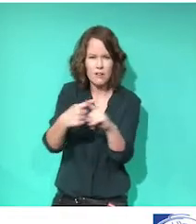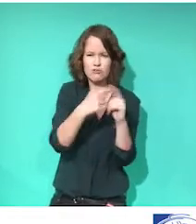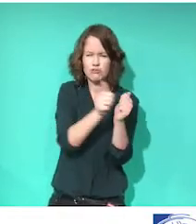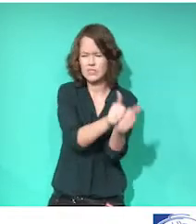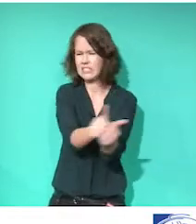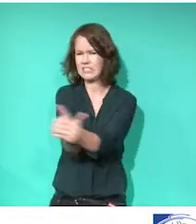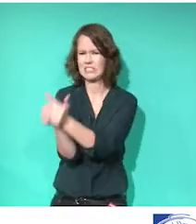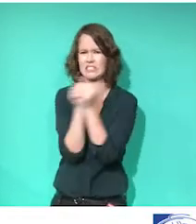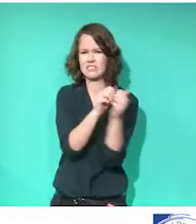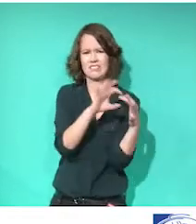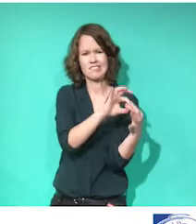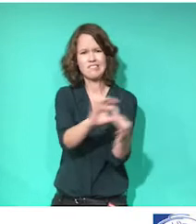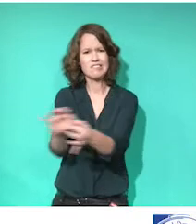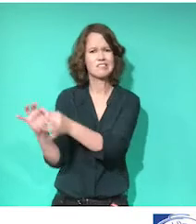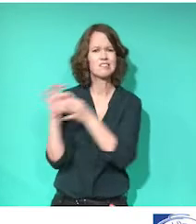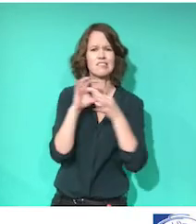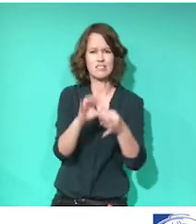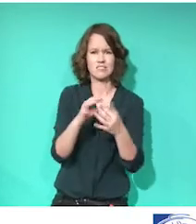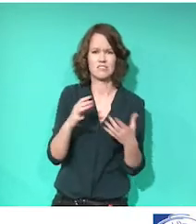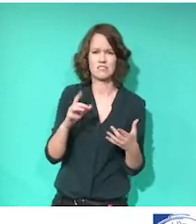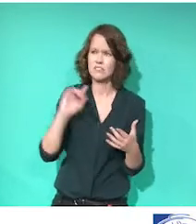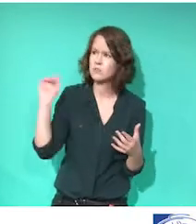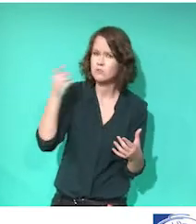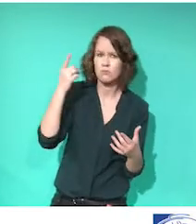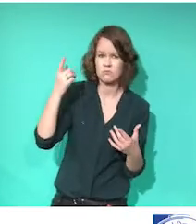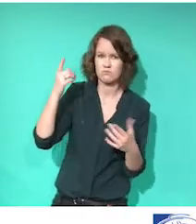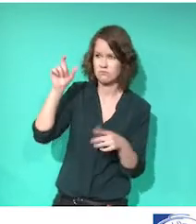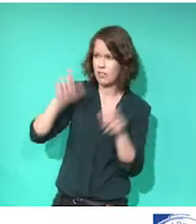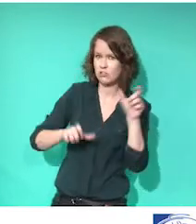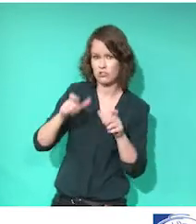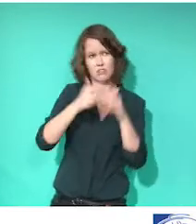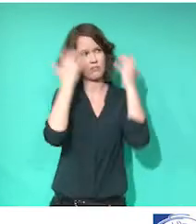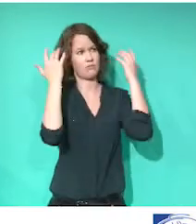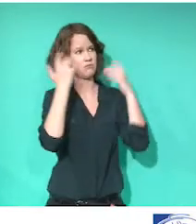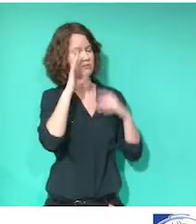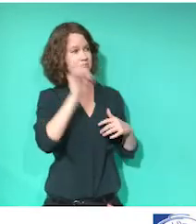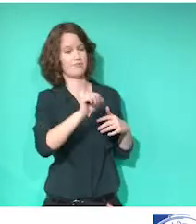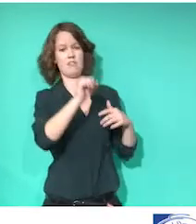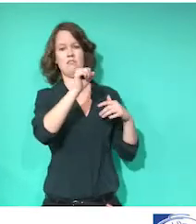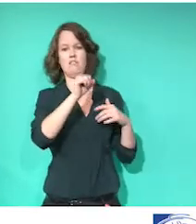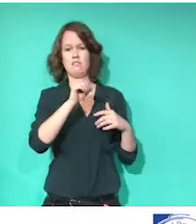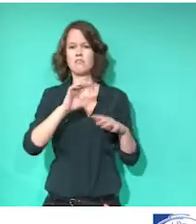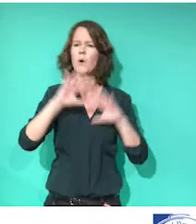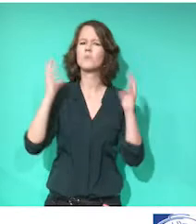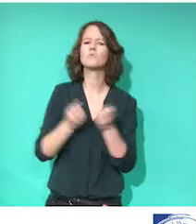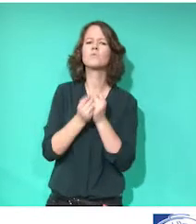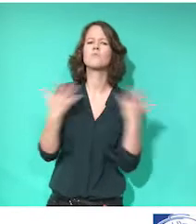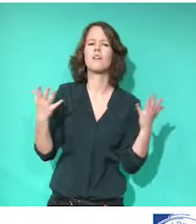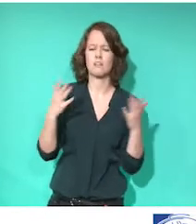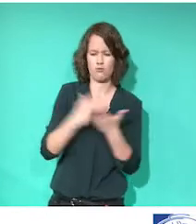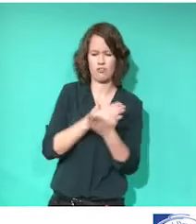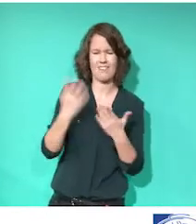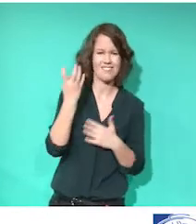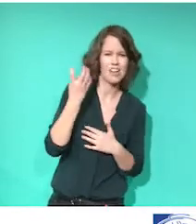a trouvé de l'écho auprès de toutes celles et ceux qui ont été touchés par cette campagne. plus de 400 porteurs et porteuses d'initiatives